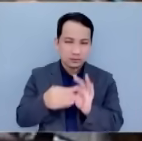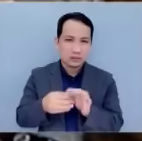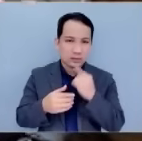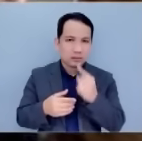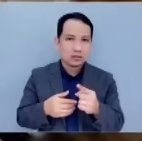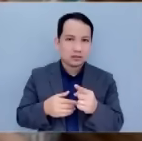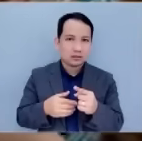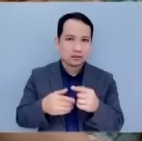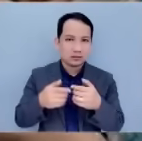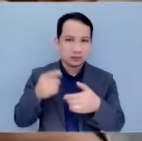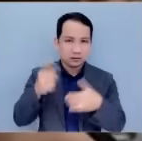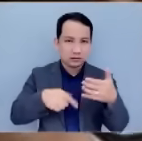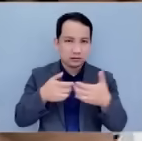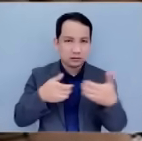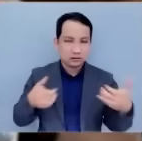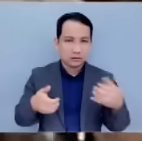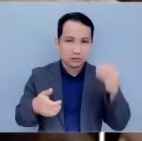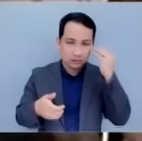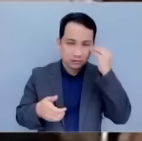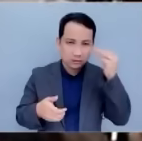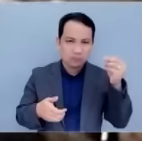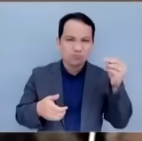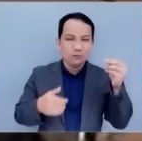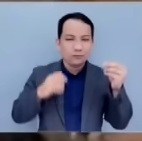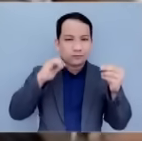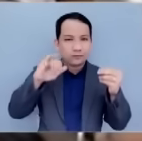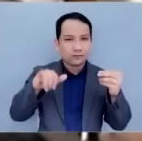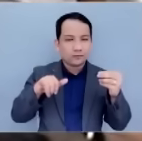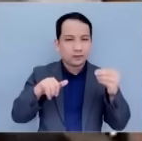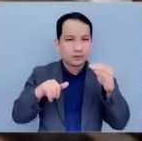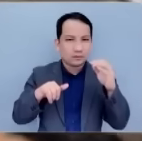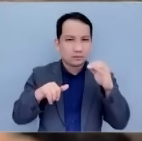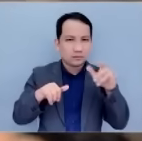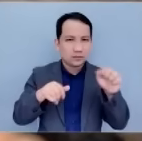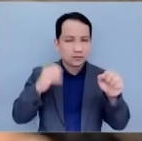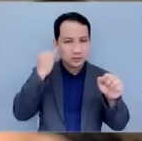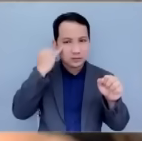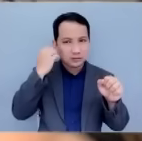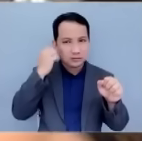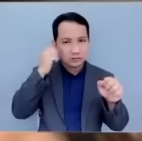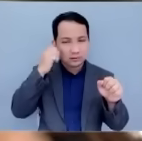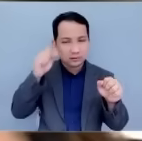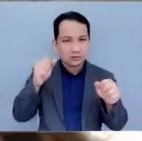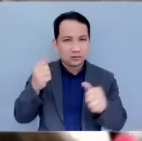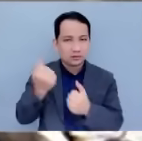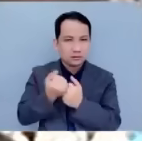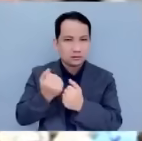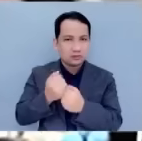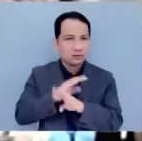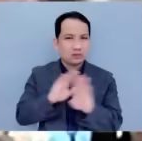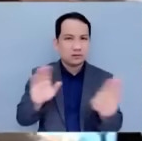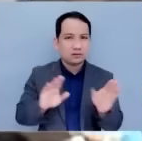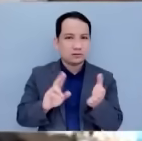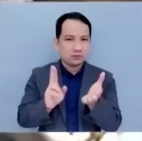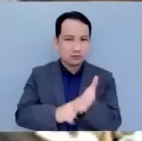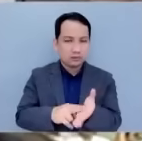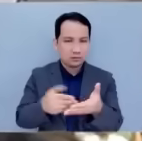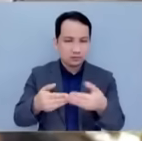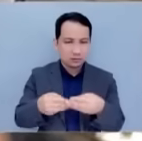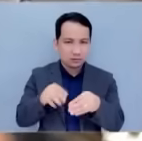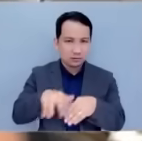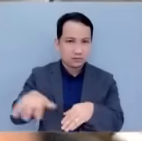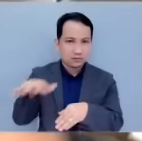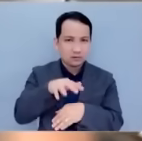lamat na ang relasyon ni Miggs at Jinggoy. Bagamat nagpahayag siya ng suporta, mukhang hindi raw siya gustong papirmahin sa umiikot na